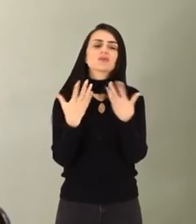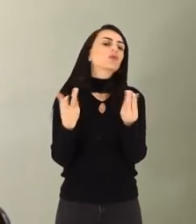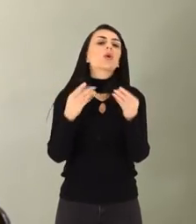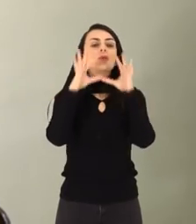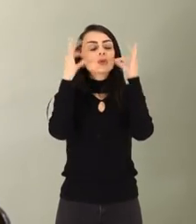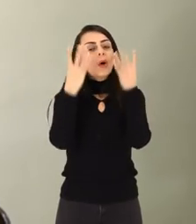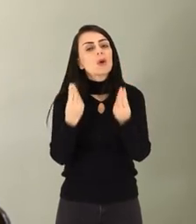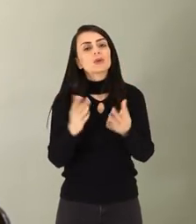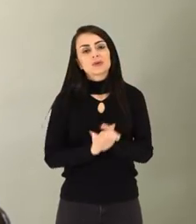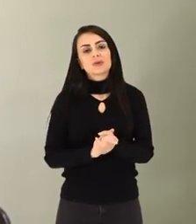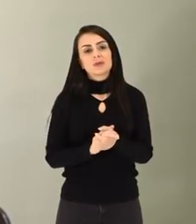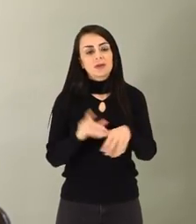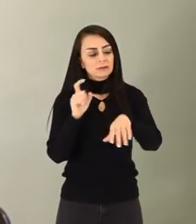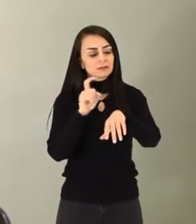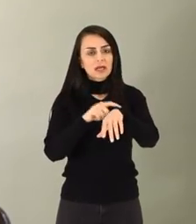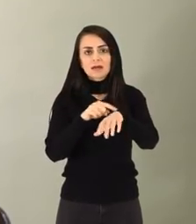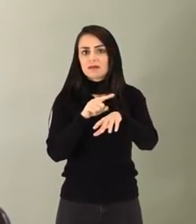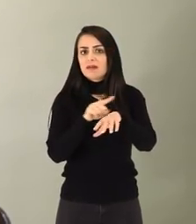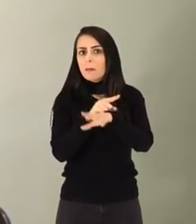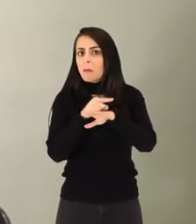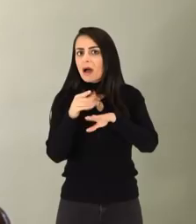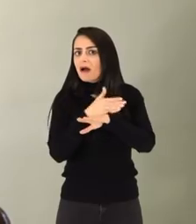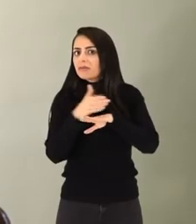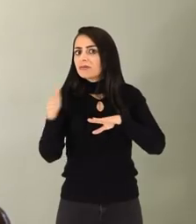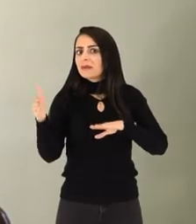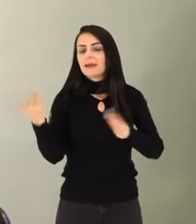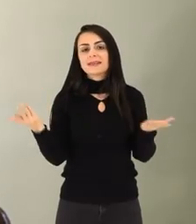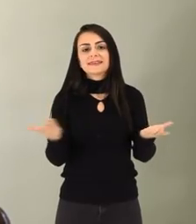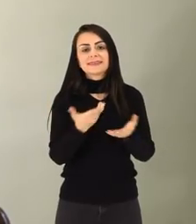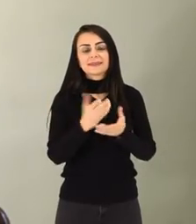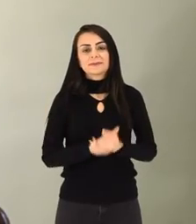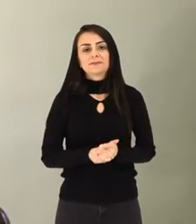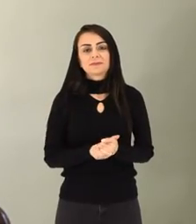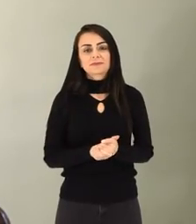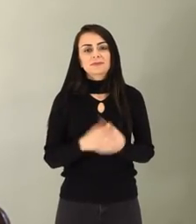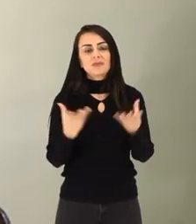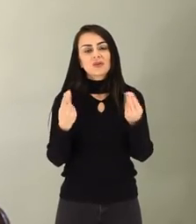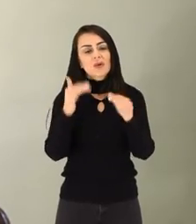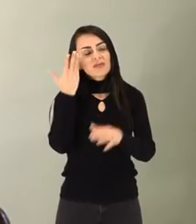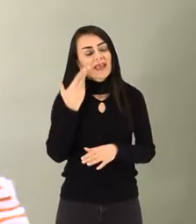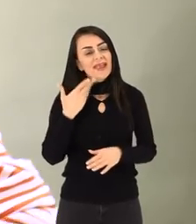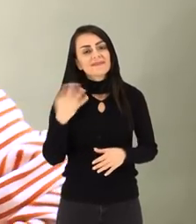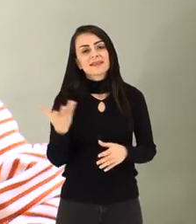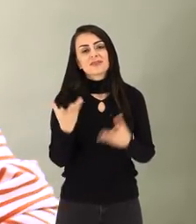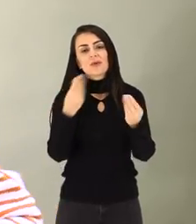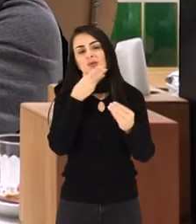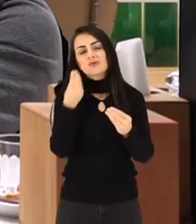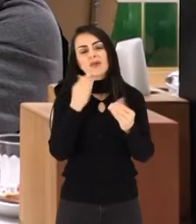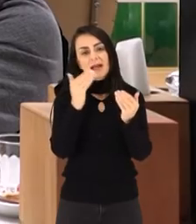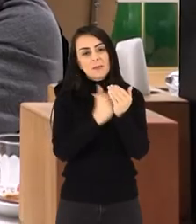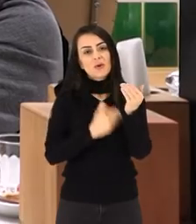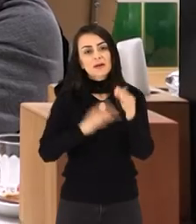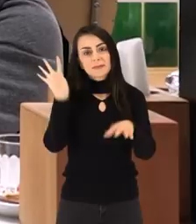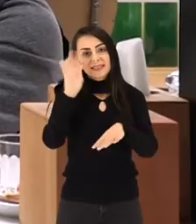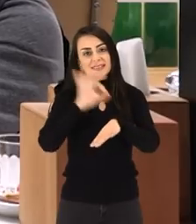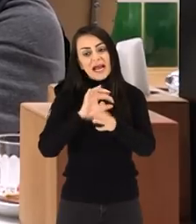ki çağırdın. Çok mutluyum. Ben de öyle. Vallahi. Çok güzel geçti. Bak kaç dakika geçmiş, haberim yok. Evet. O kadar geçti mi diye soru sordum. Yani. Evet vallahi. Çok